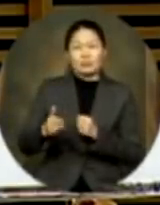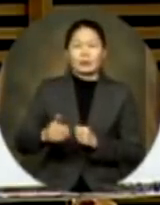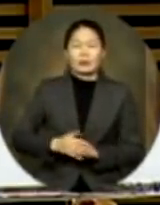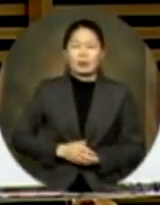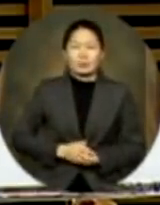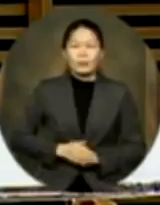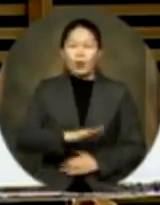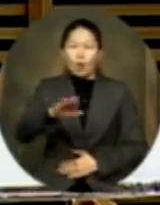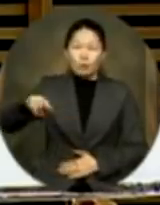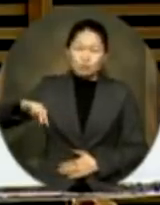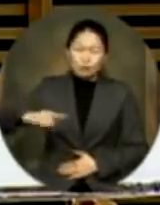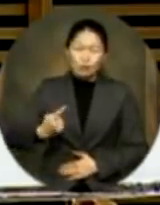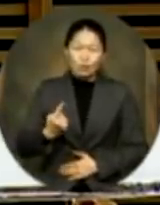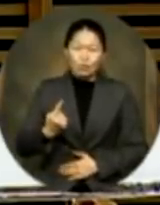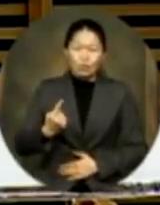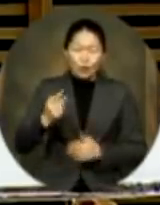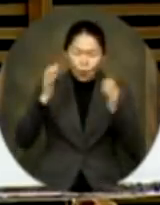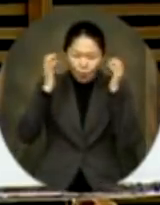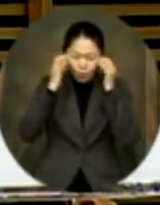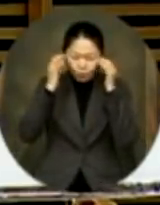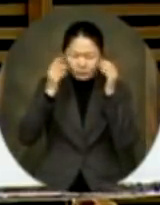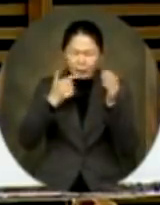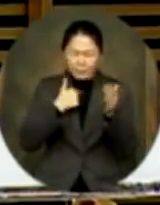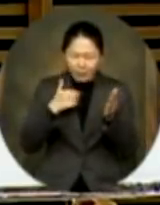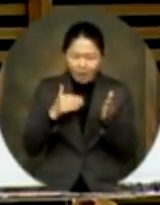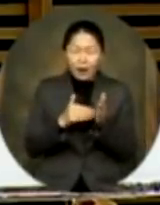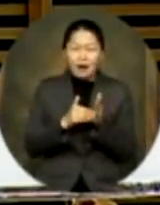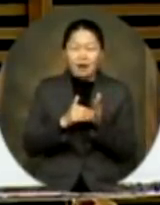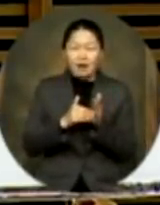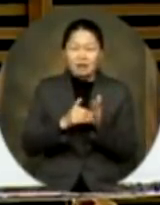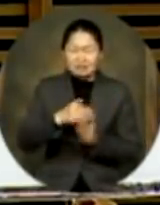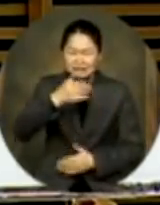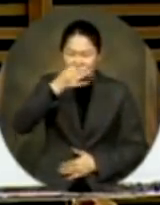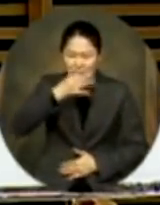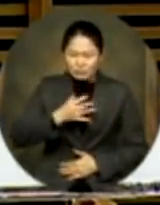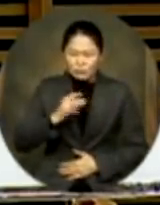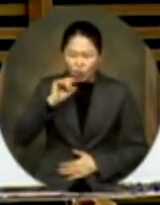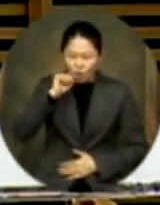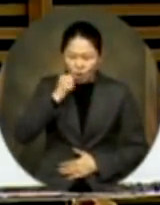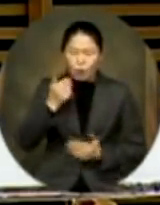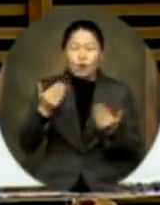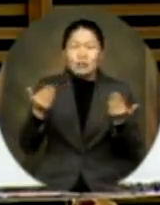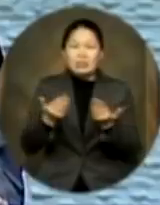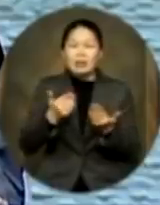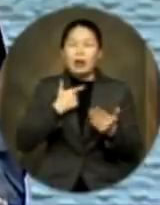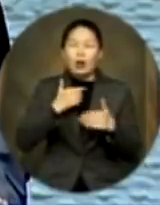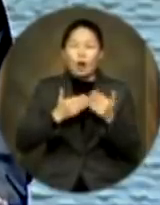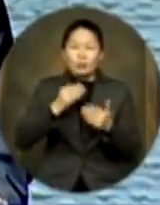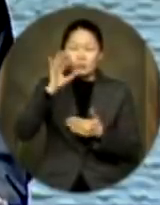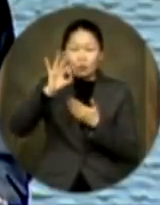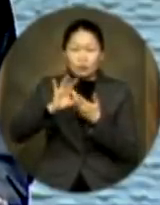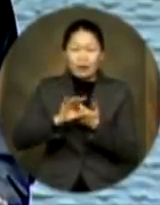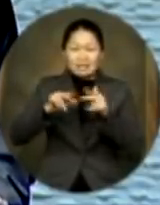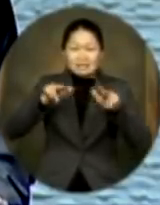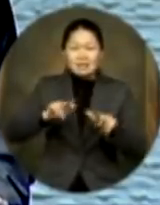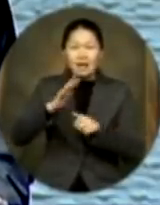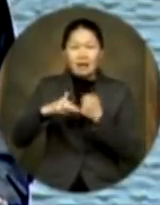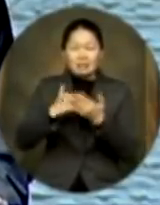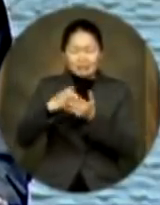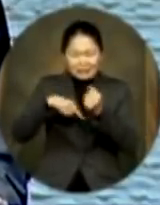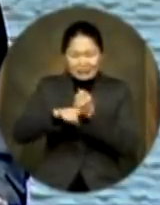아마 여러분들도 고생을 많이 하고 또 힘든 어려운 일을 겪다 보면 이제는 하나님 뜻대로